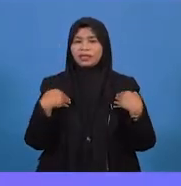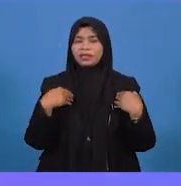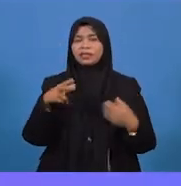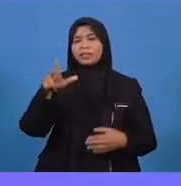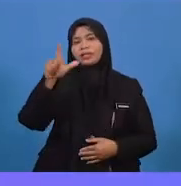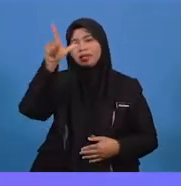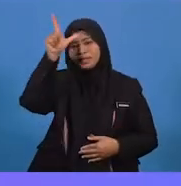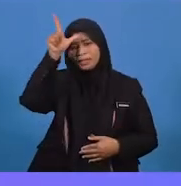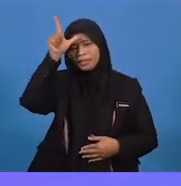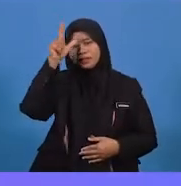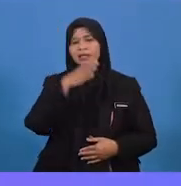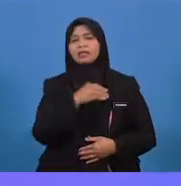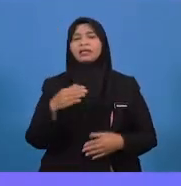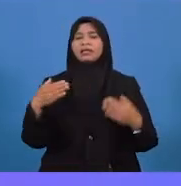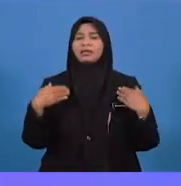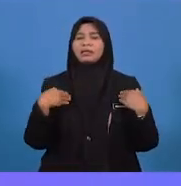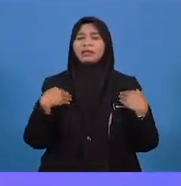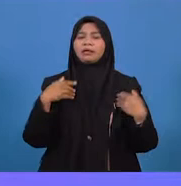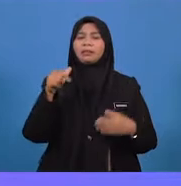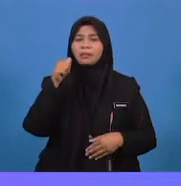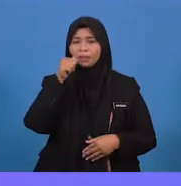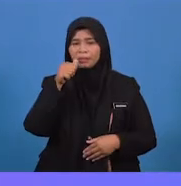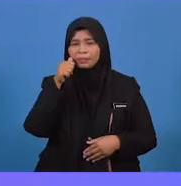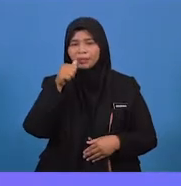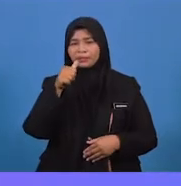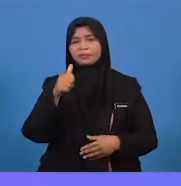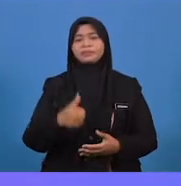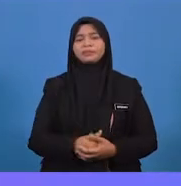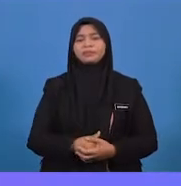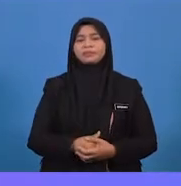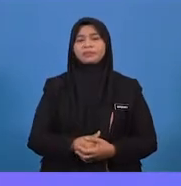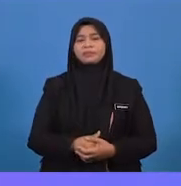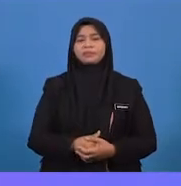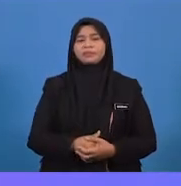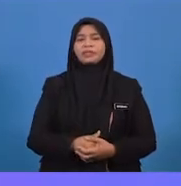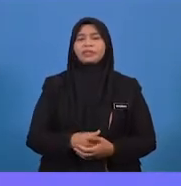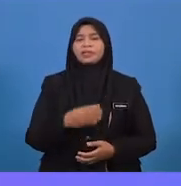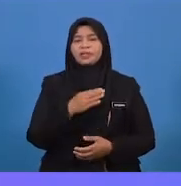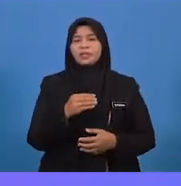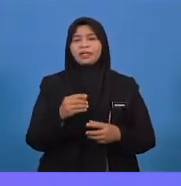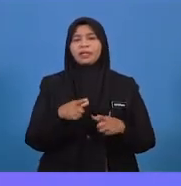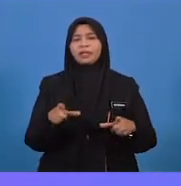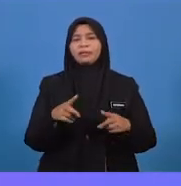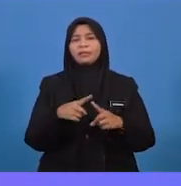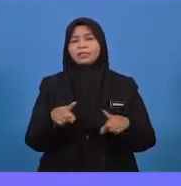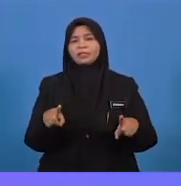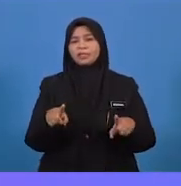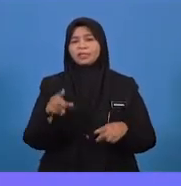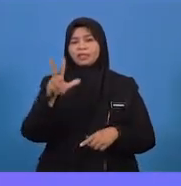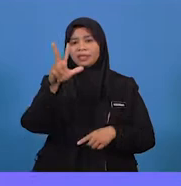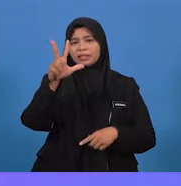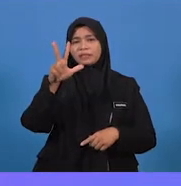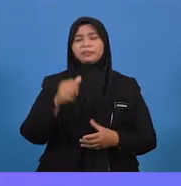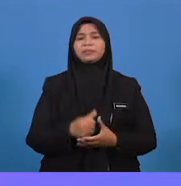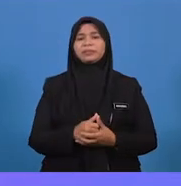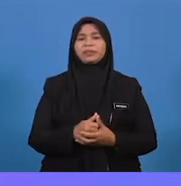berjantina lelaki dan ada juga yang berjantina perempuan. Manakala perbezaan ketiga